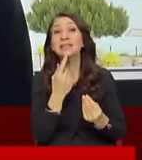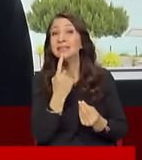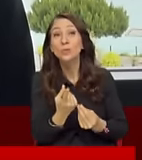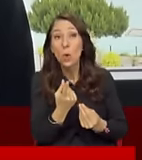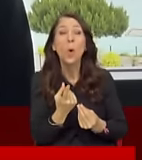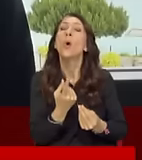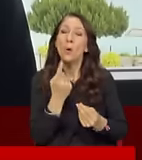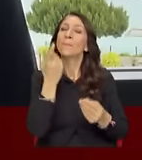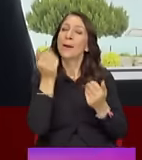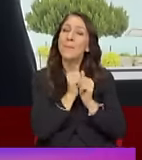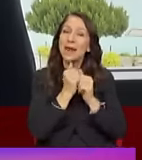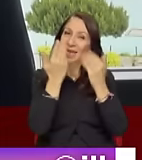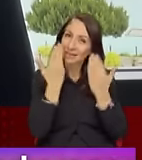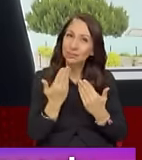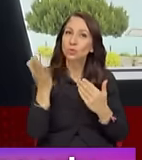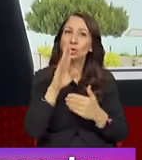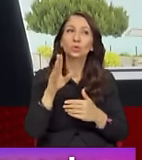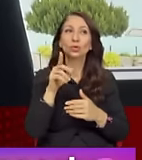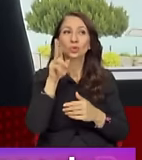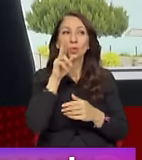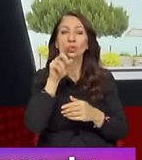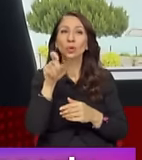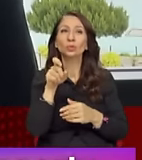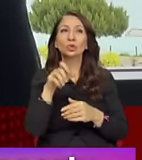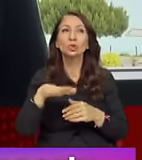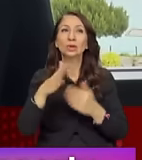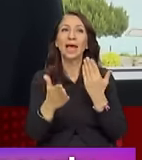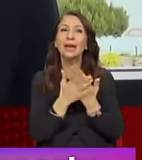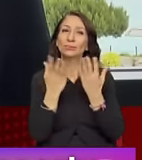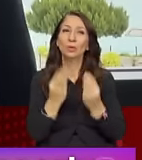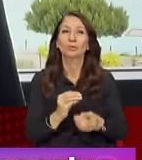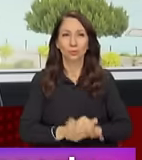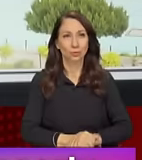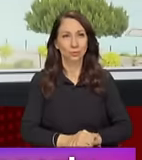Bir izleyelim, birlikte izleyelim. Sonra da son sorumuz size sosyal yardımlar olsun.